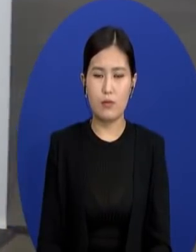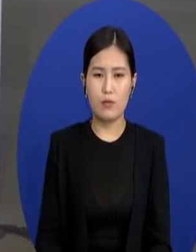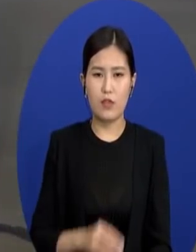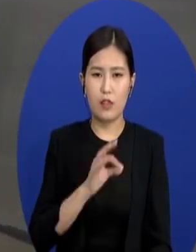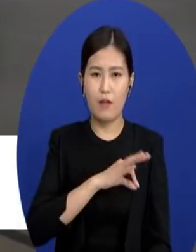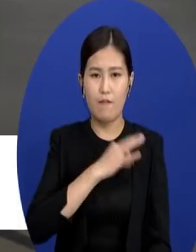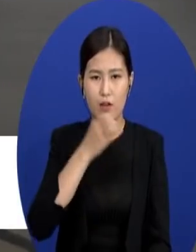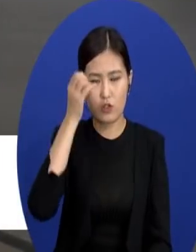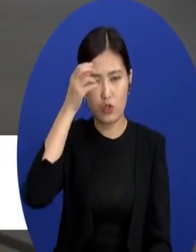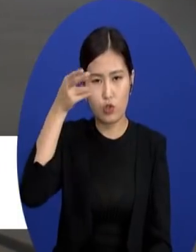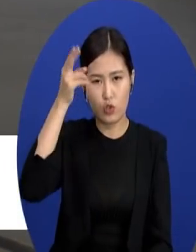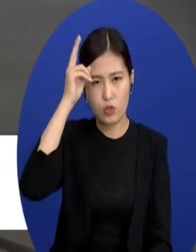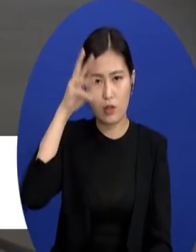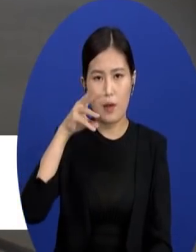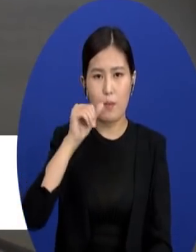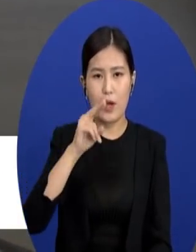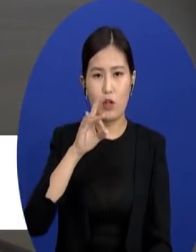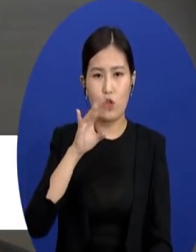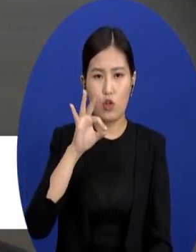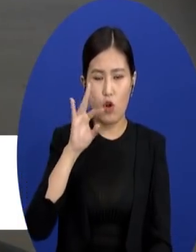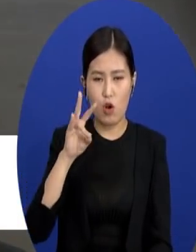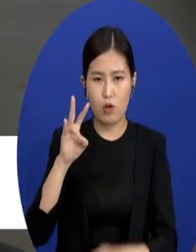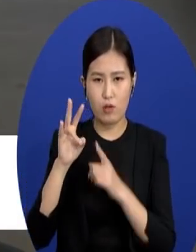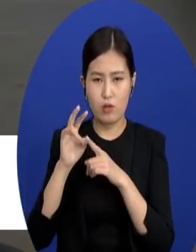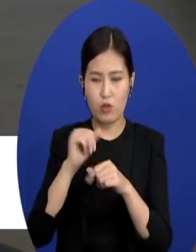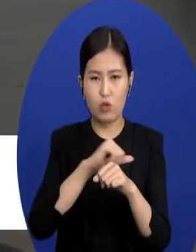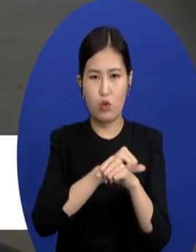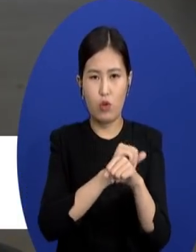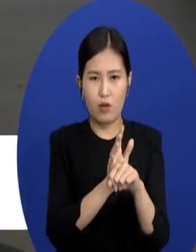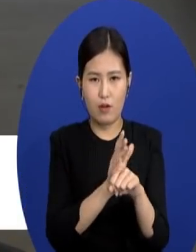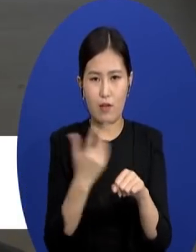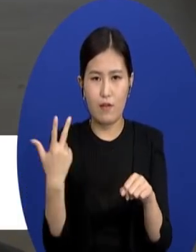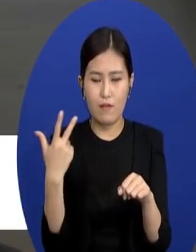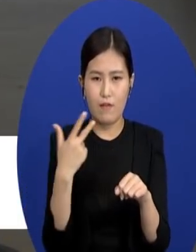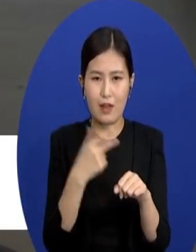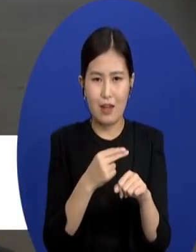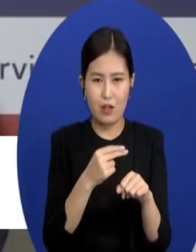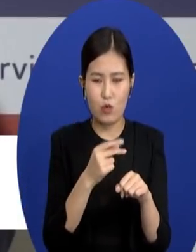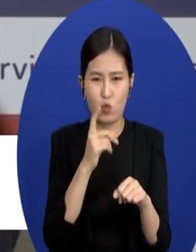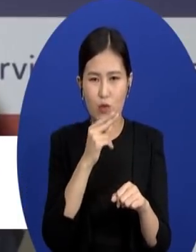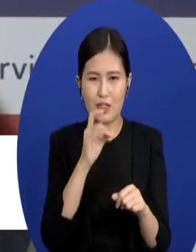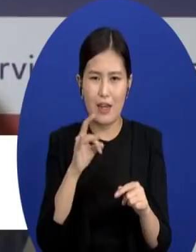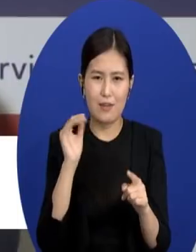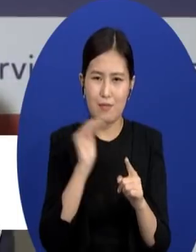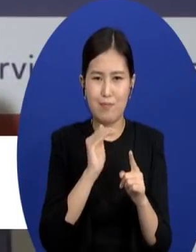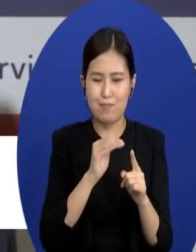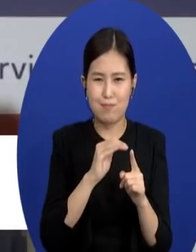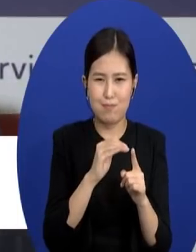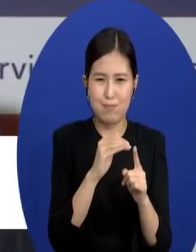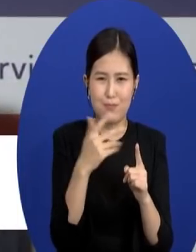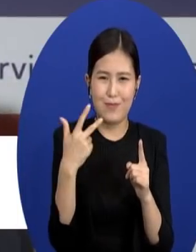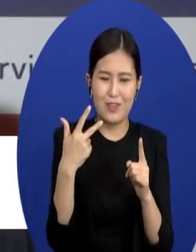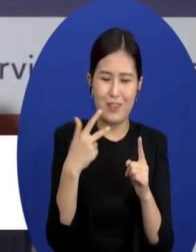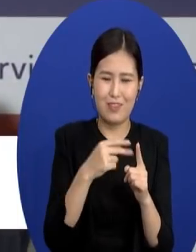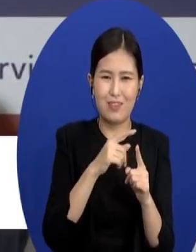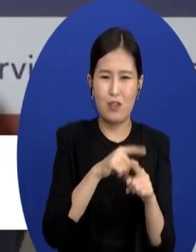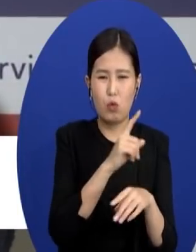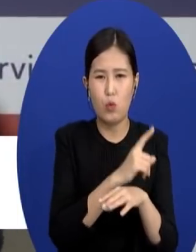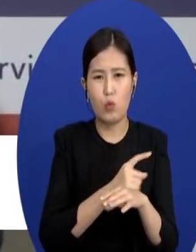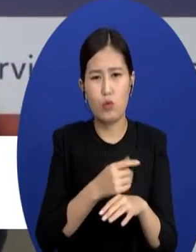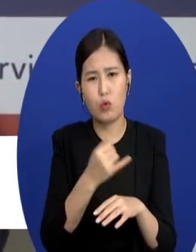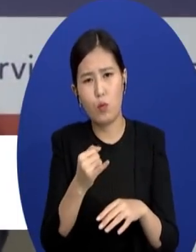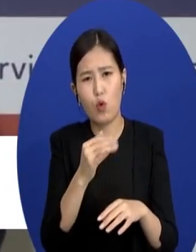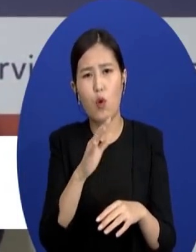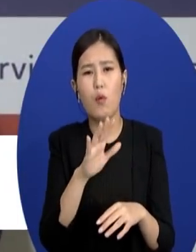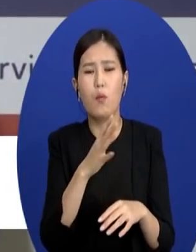Франц ерөнхийлөгч Макрон коронавирусны вакциныг албадан хийх нь сөрөг үр дагавартай байж магадгүй гэж